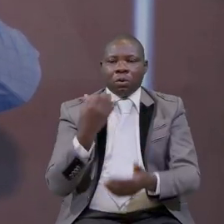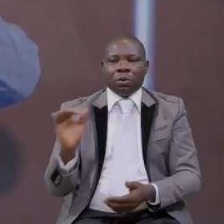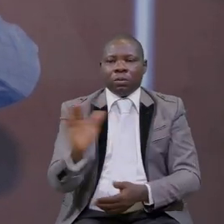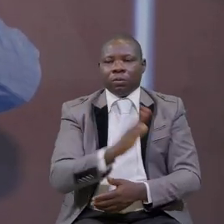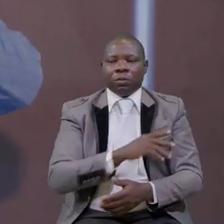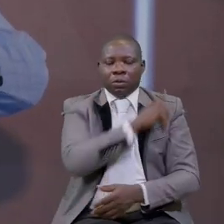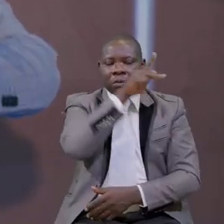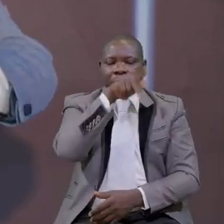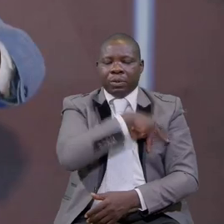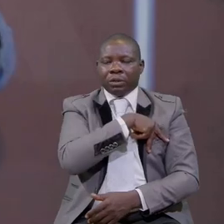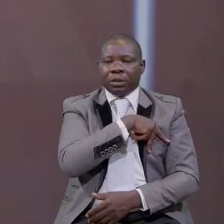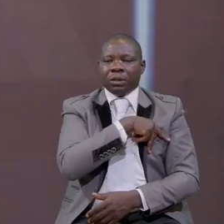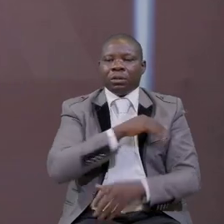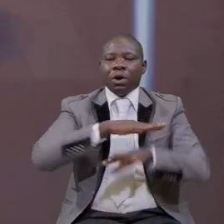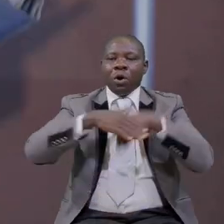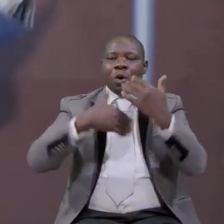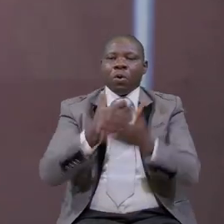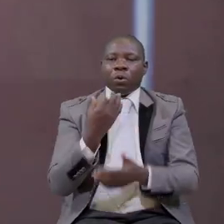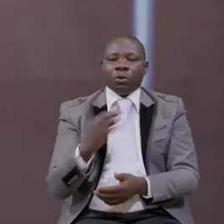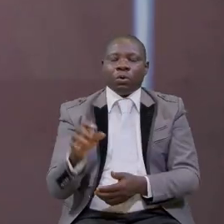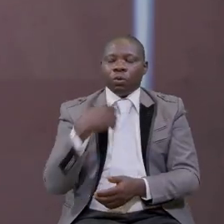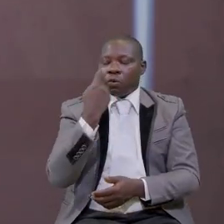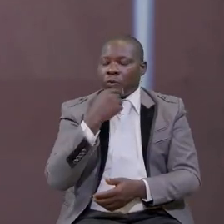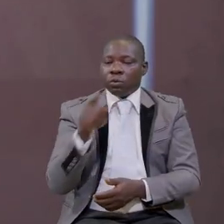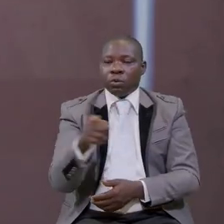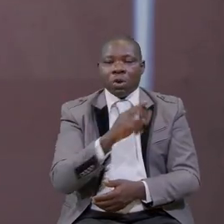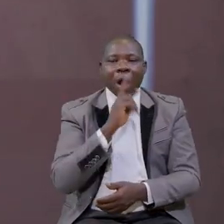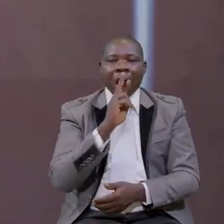toute ta personnalité, tout ce que